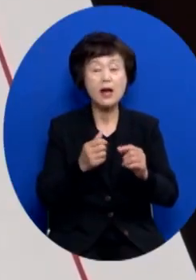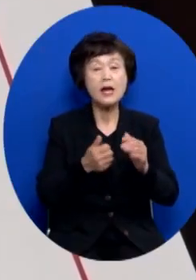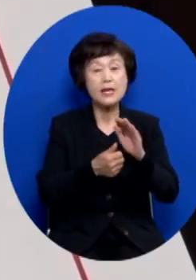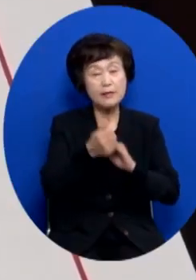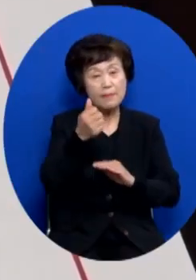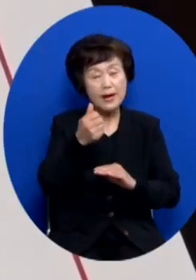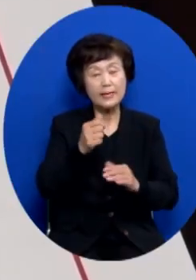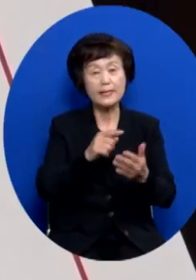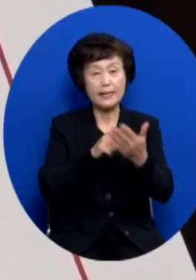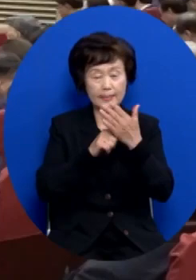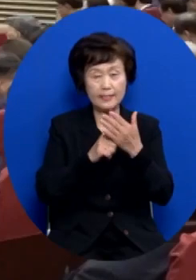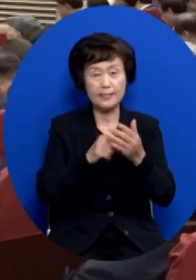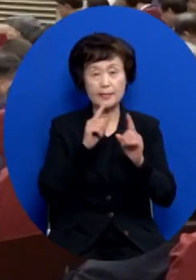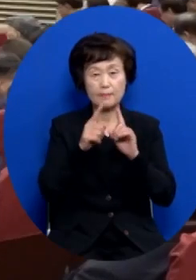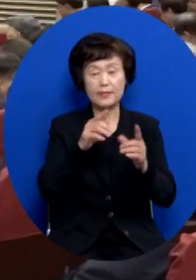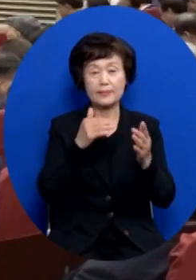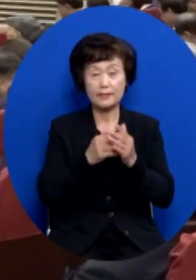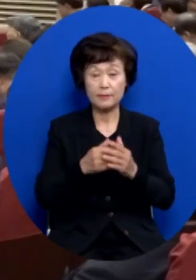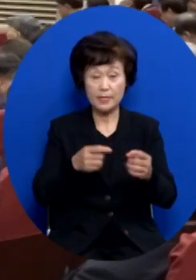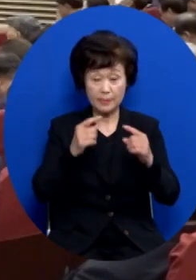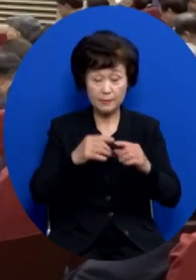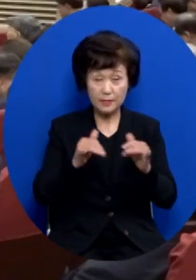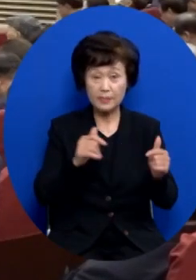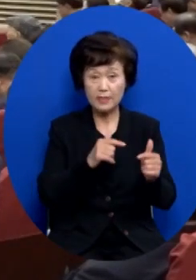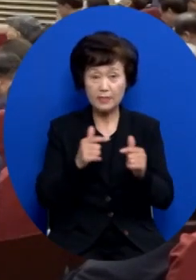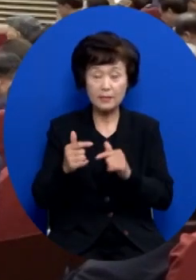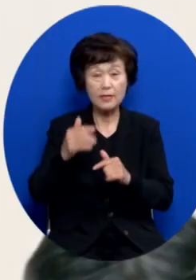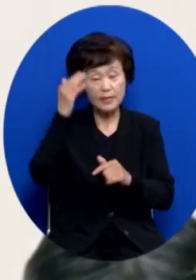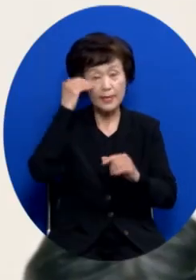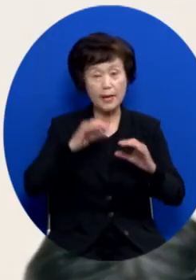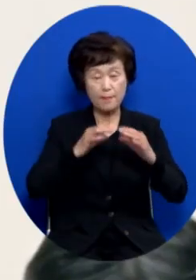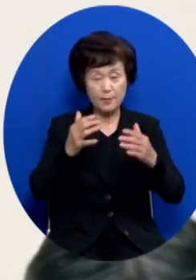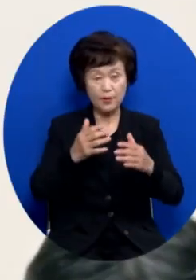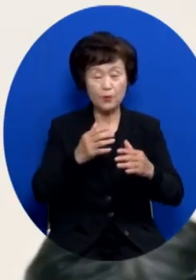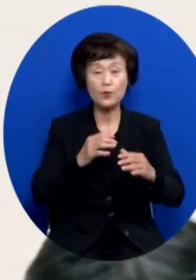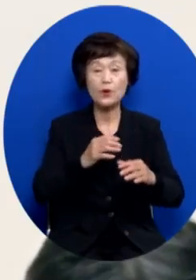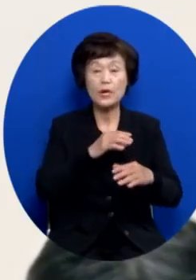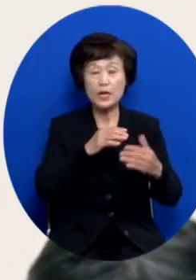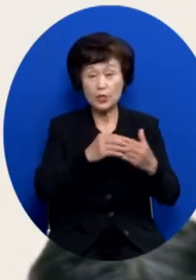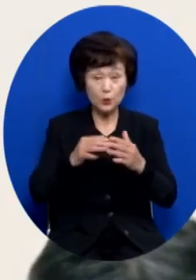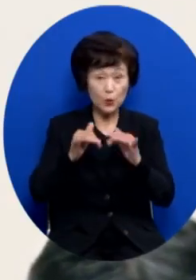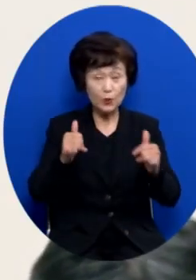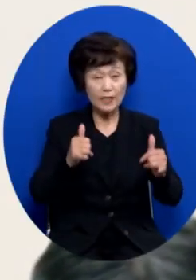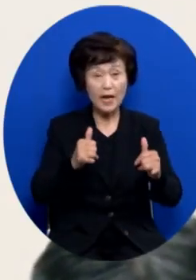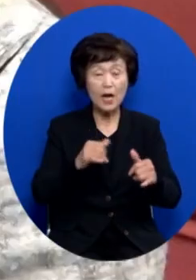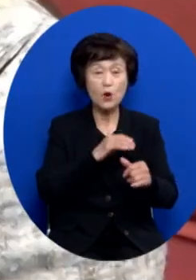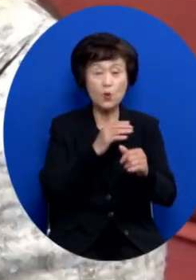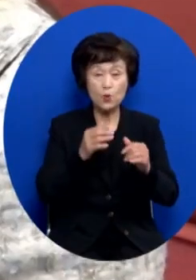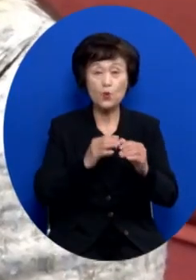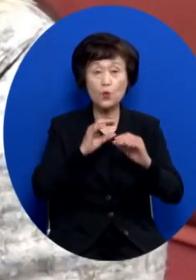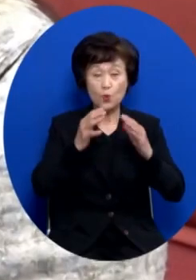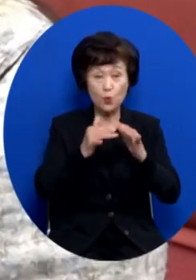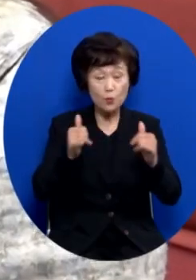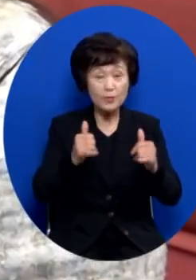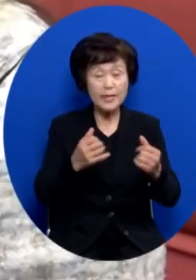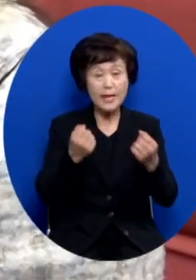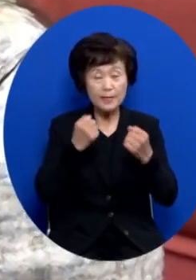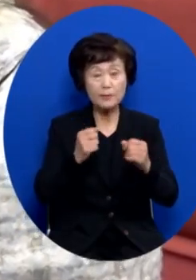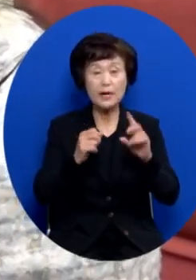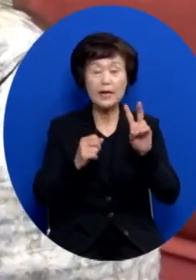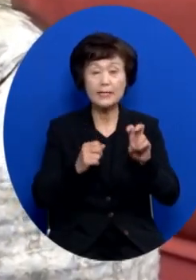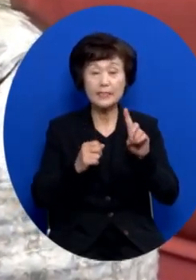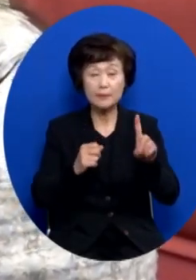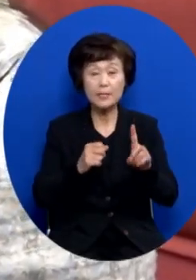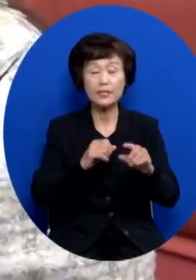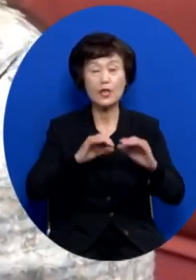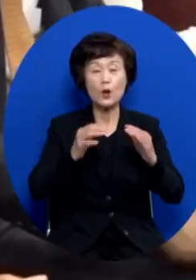것이라고 강조했습니다. 이어 참석자들은 대한민국과 국가 지도자, 그리고 국민의힘과 21대 국회를 위해